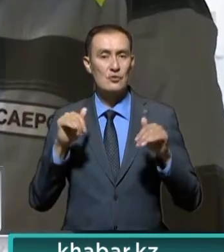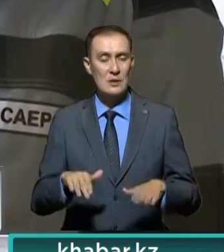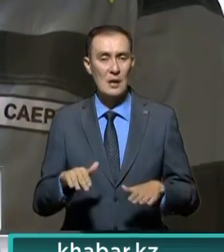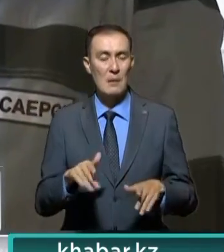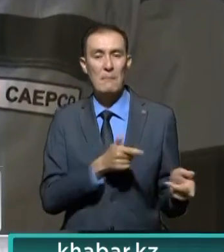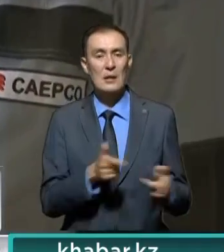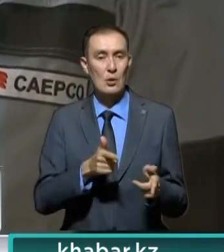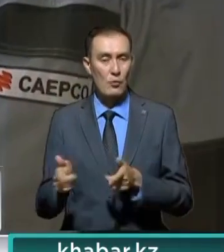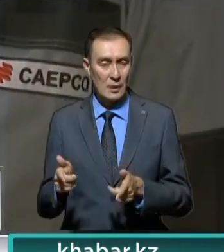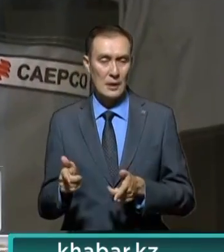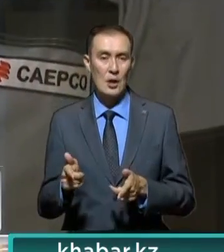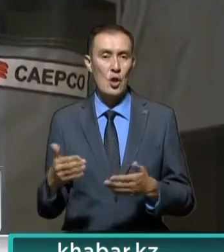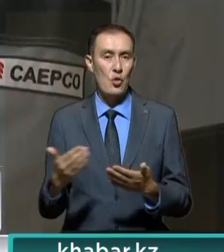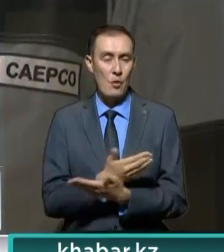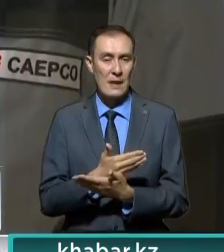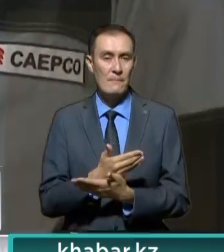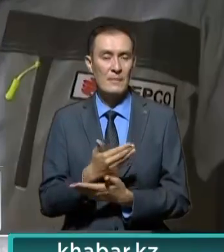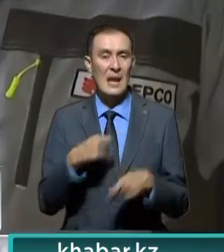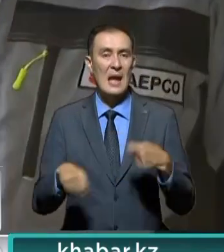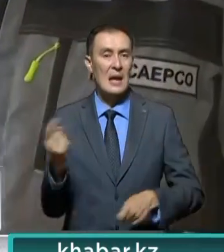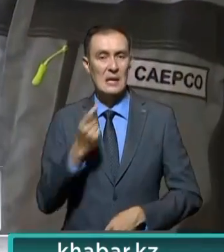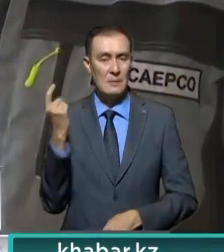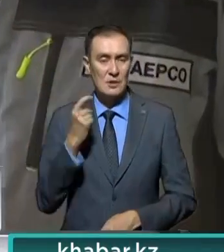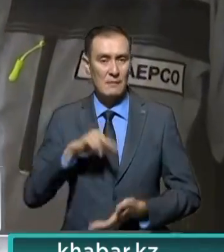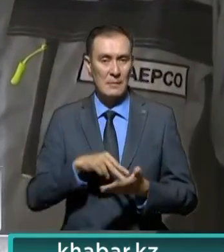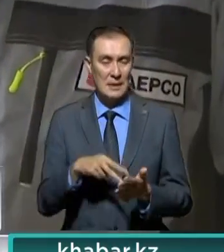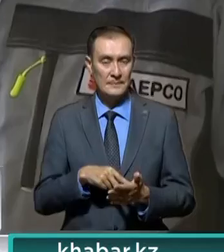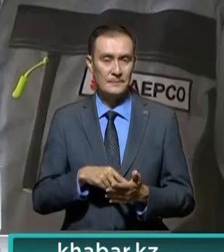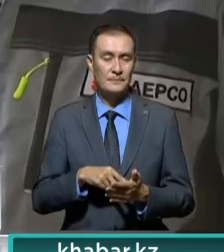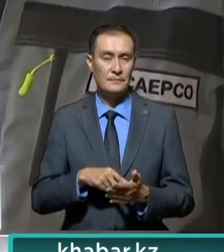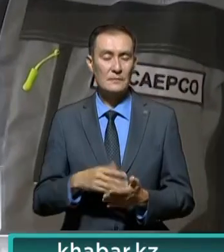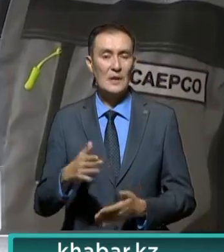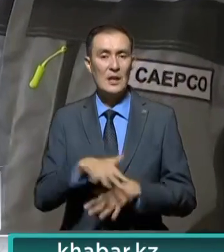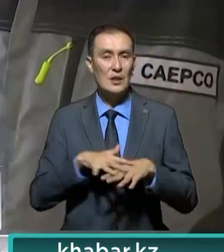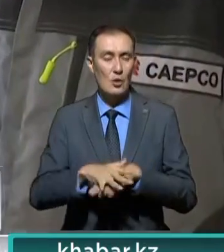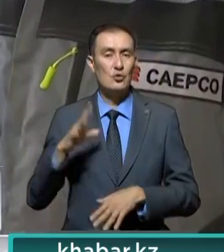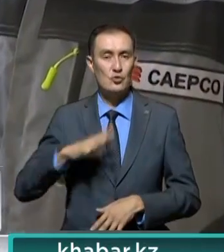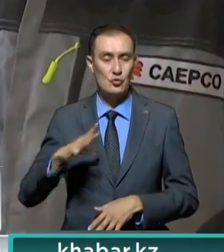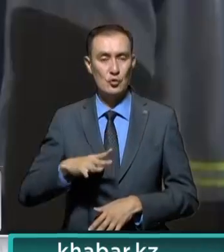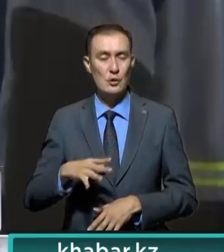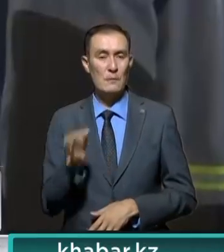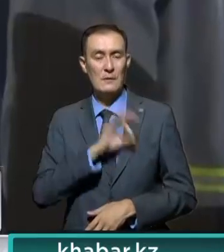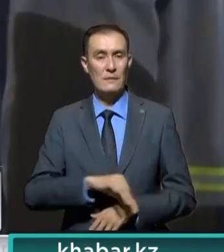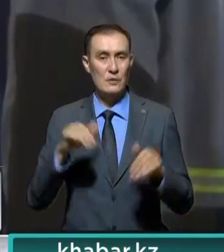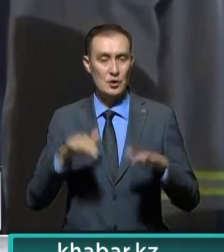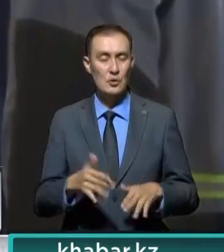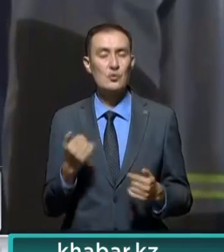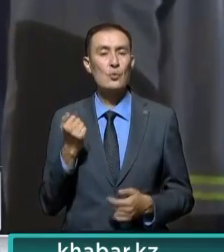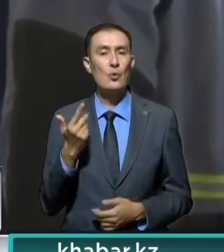разработке, подготовке новой экономической модели. Народ ждет от нас конкретных решений, поскольку нужно решать